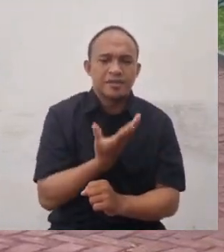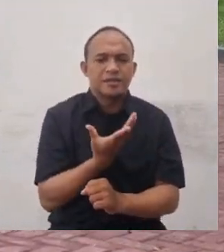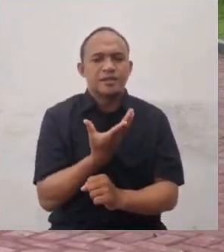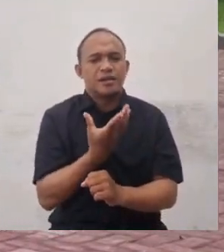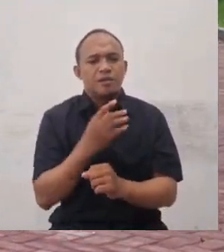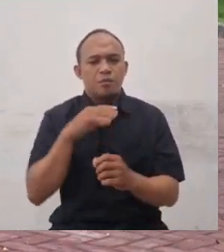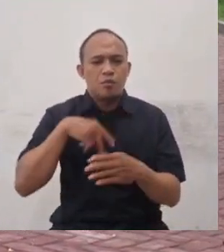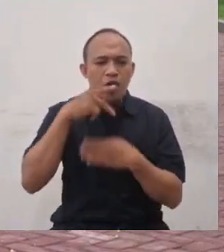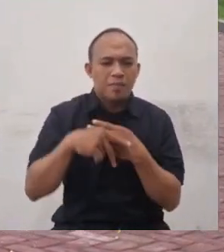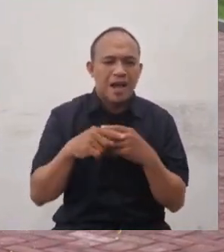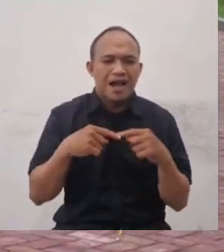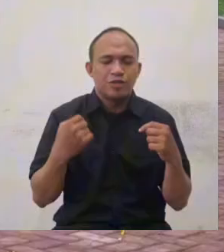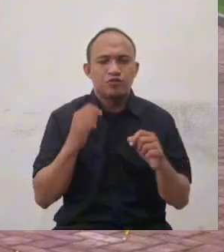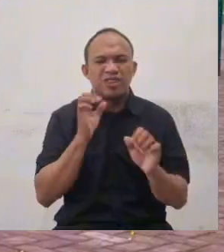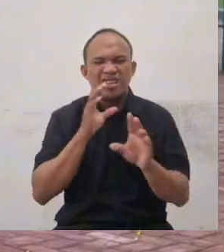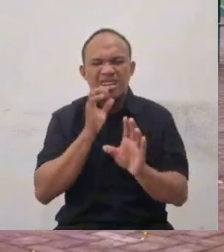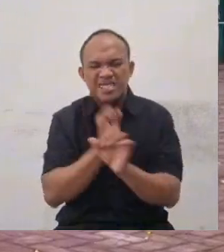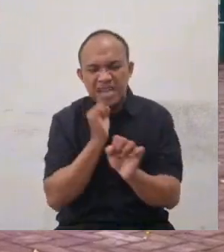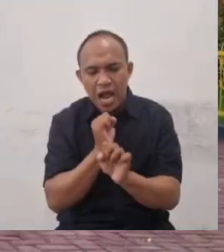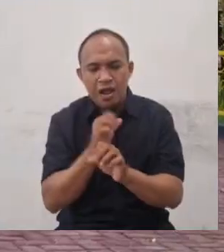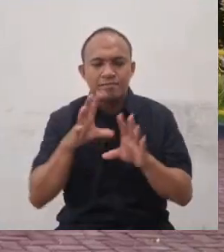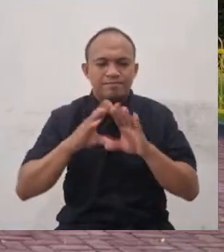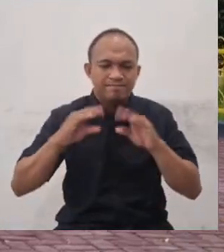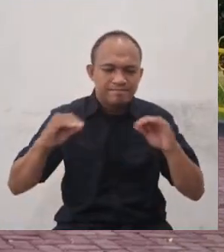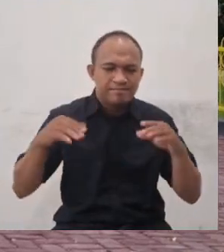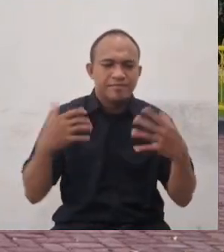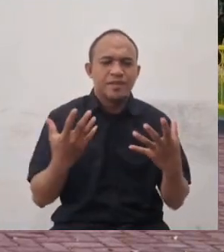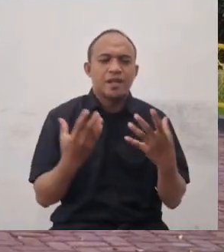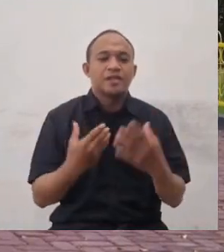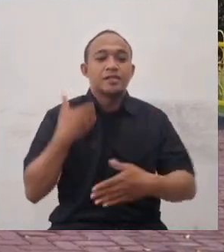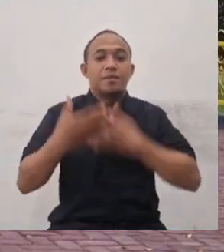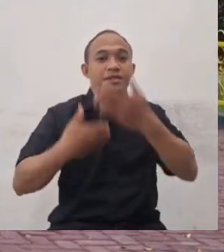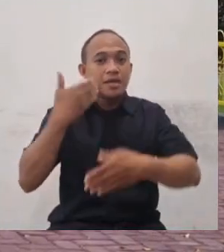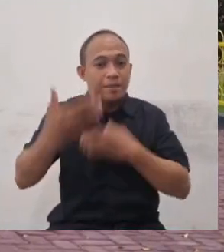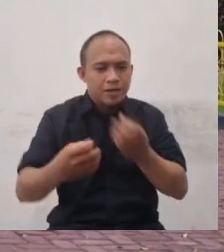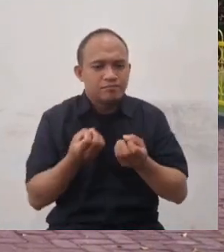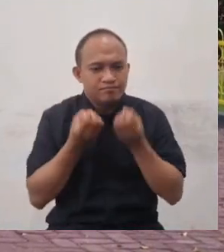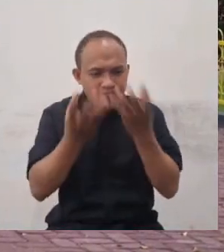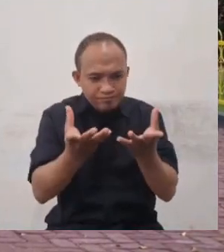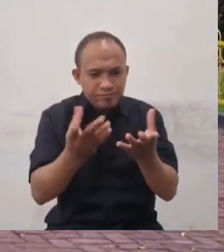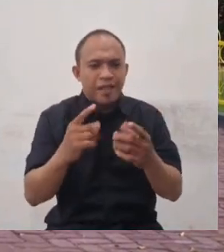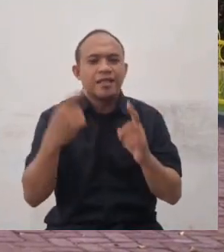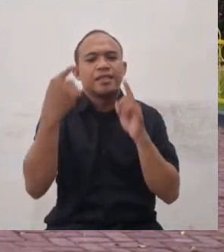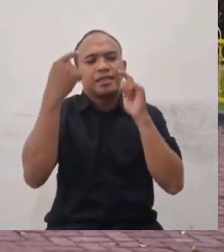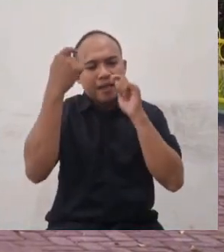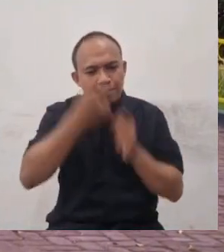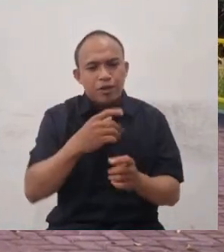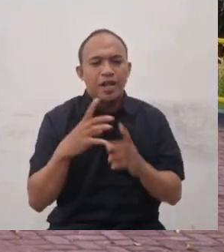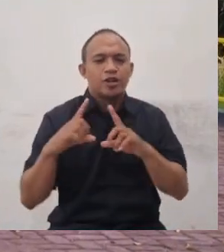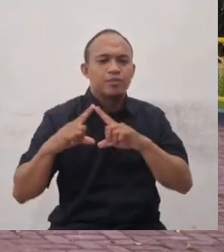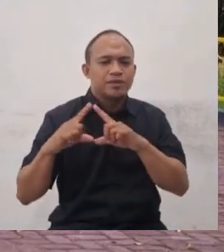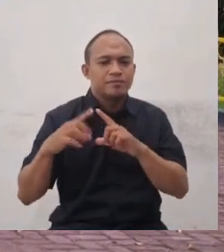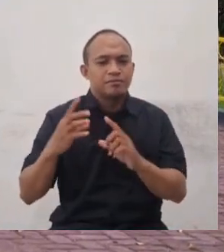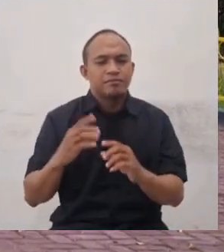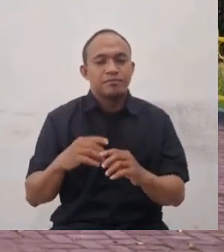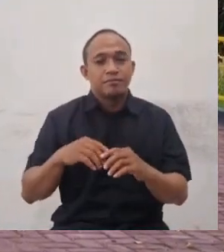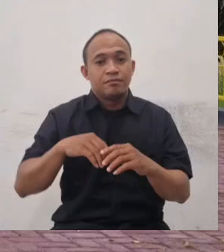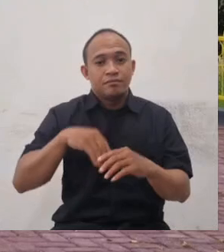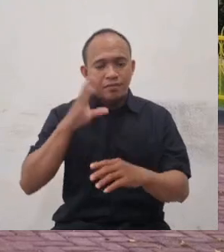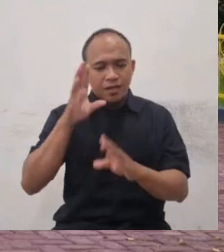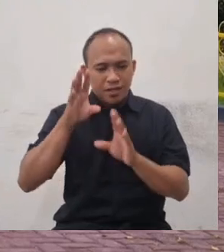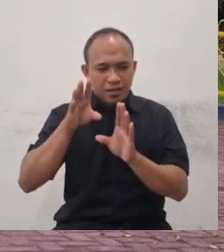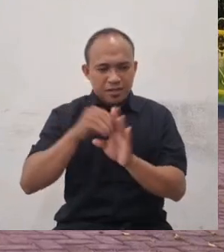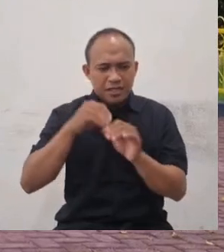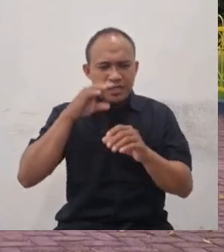memanfaatkan program Kartu Prakerja. Hal ini disampaikannya pada temu alumni program